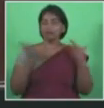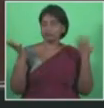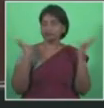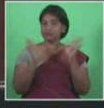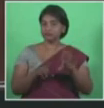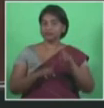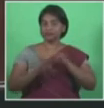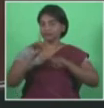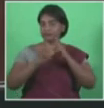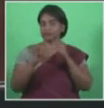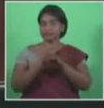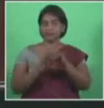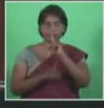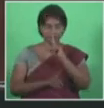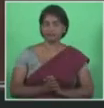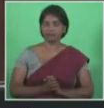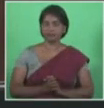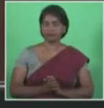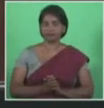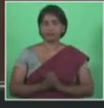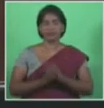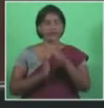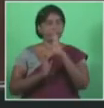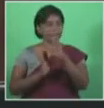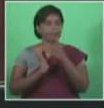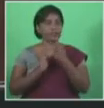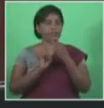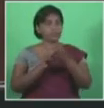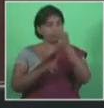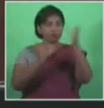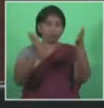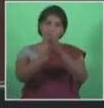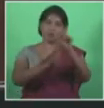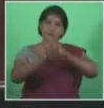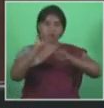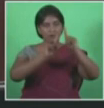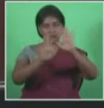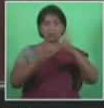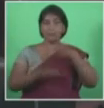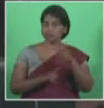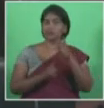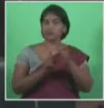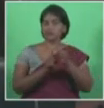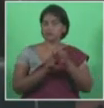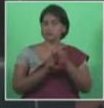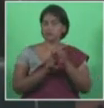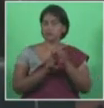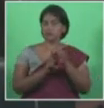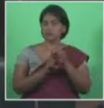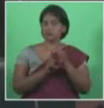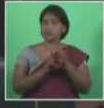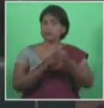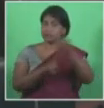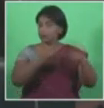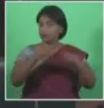පැමිණ සහභාගී වන ලෙසින් කාරුණිකව දැනුම් දීමට කැමැත්තෙමි. ජනාධිපතිතුමත් එක්ක රැසීම ඔබතුමා කරන්න. නමුත් අපිට ඕන බිස්නස් කමිටු එක. ජනාධිපති වෙච්ච